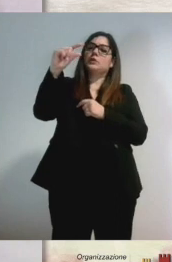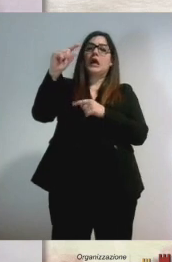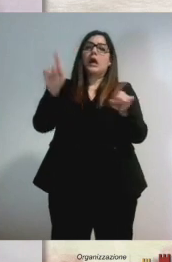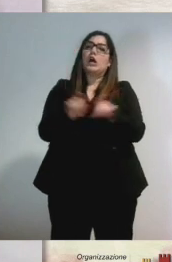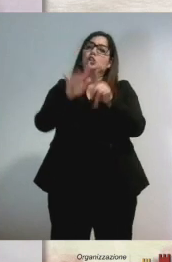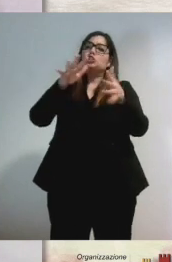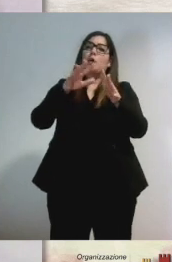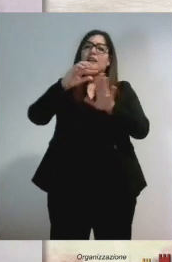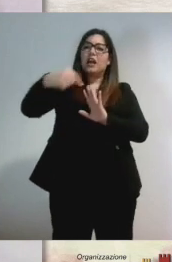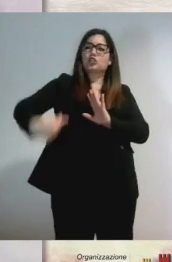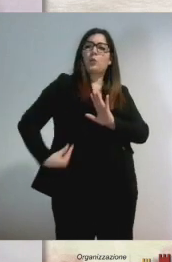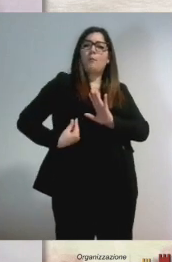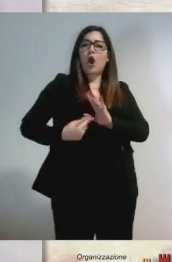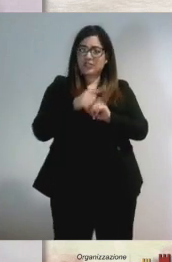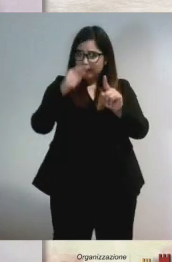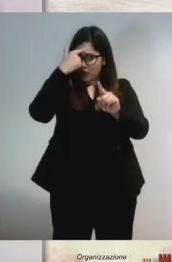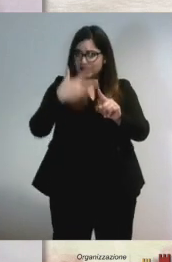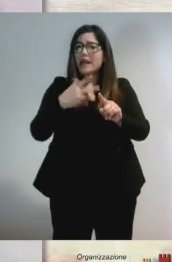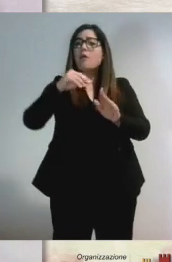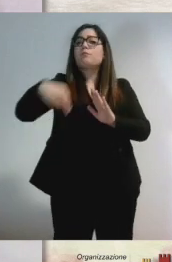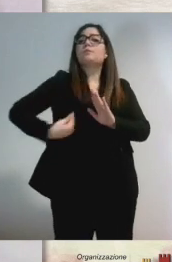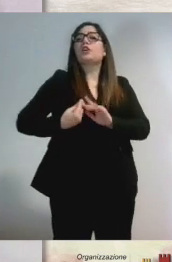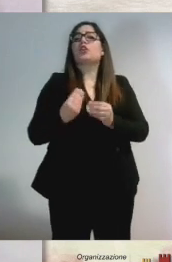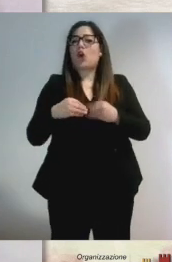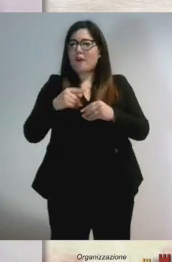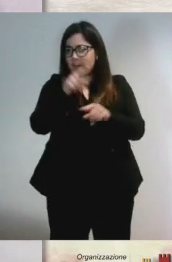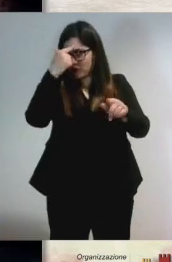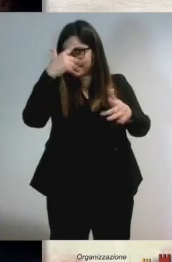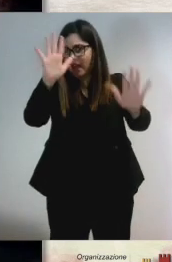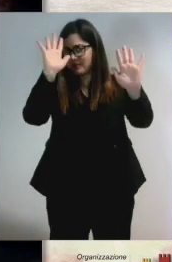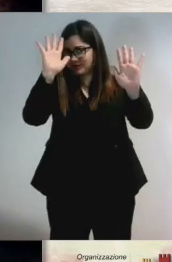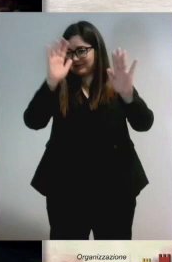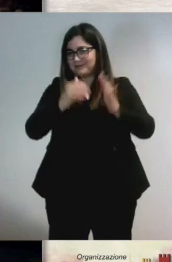supposte Sapete dove ve li potete mettere Ecco oggi